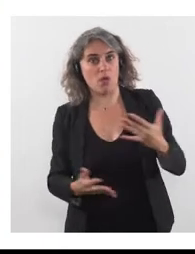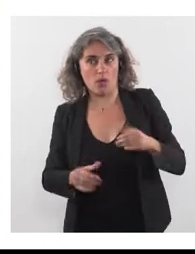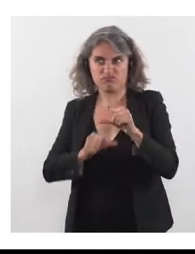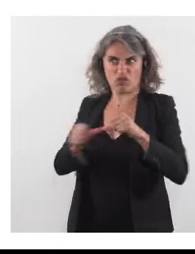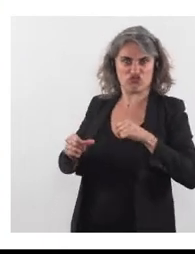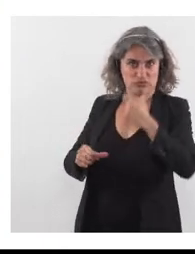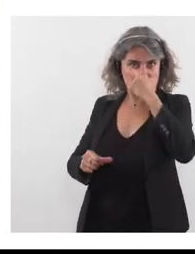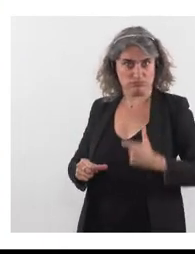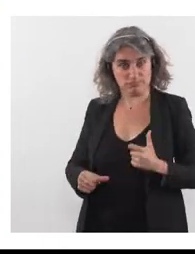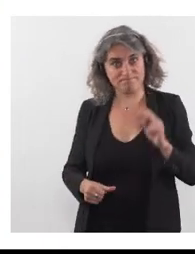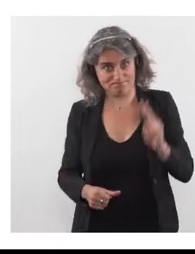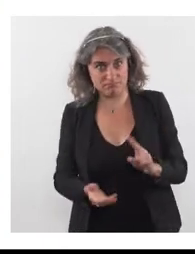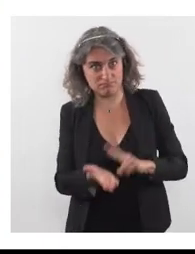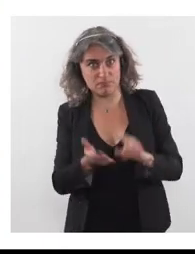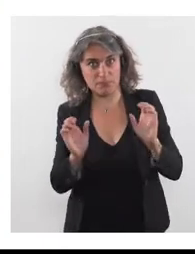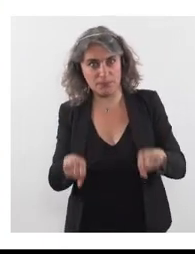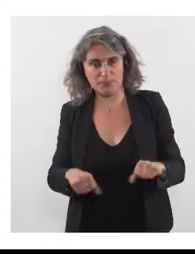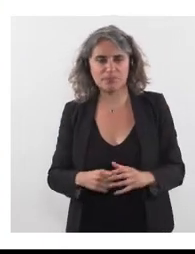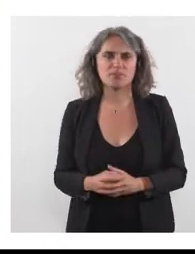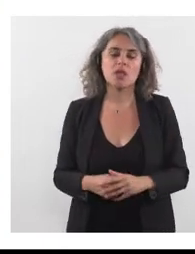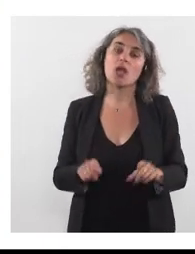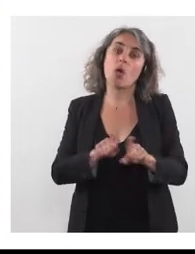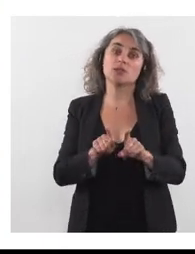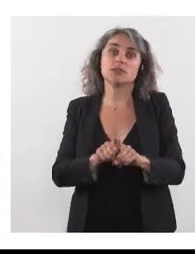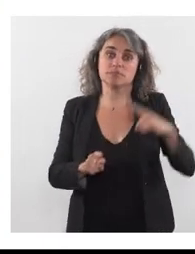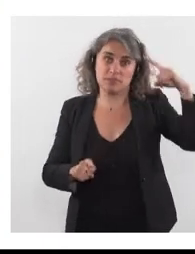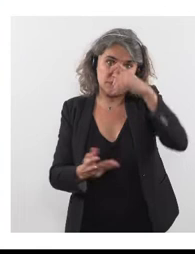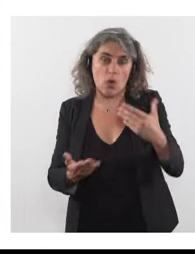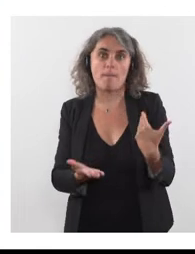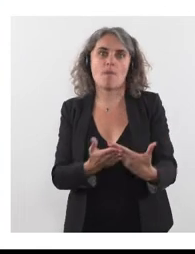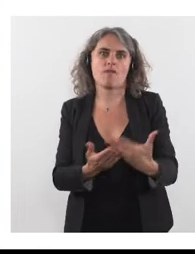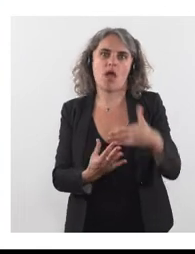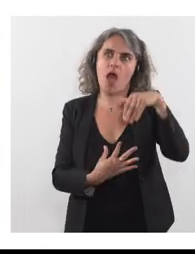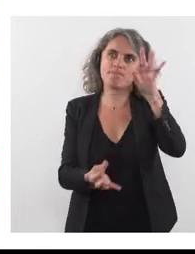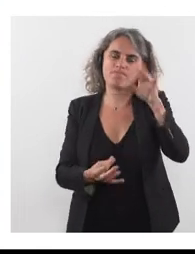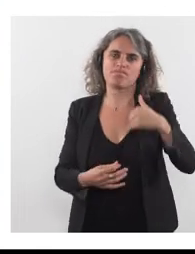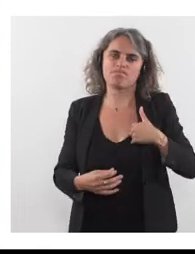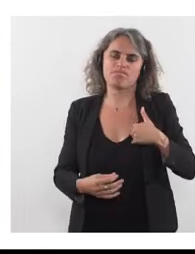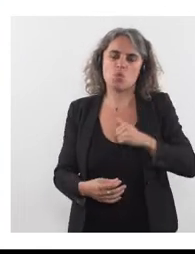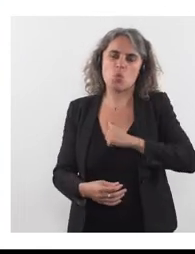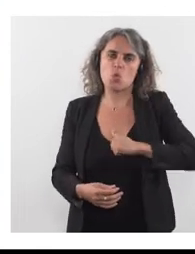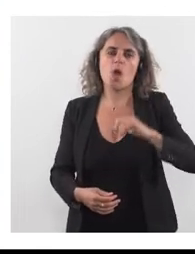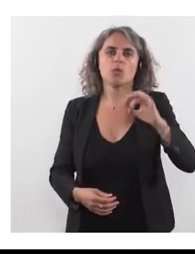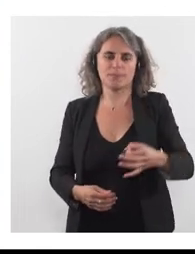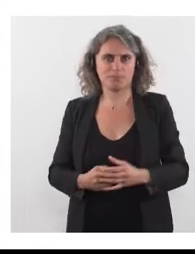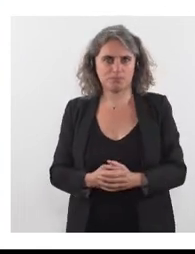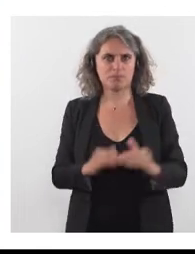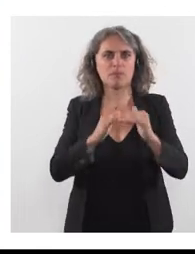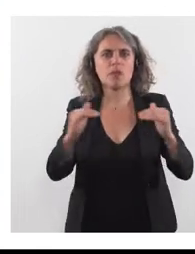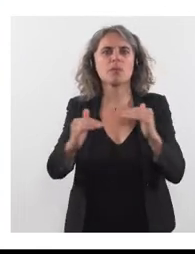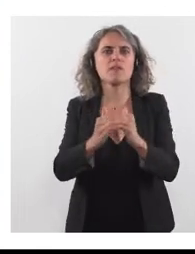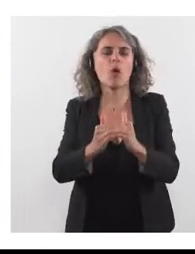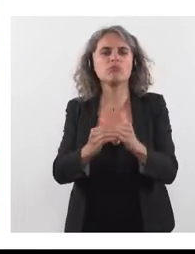réelle, et aussi la difficulté à apporter la preuve des faits. La plateforme antidiscrimination.fr que nous